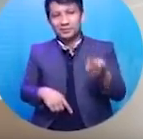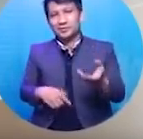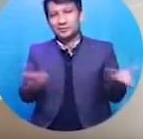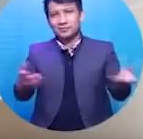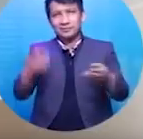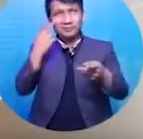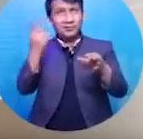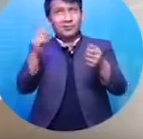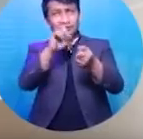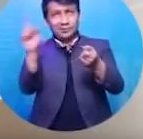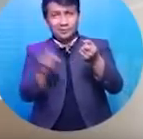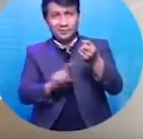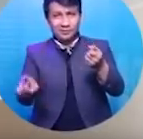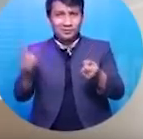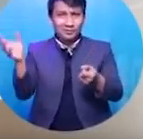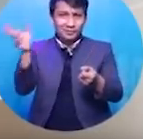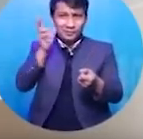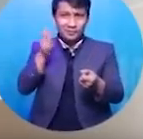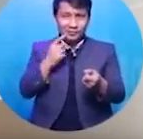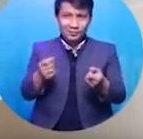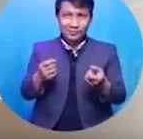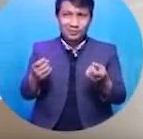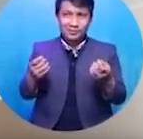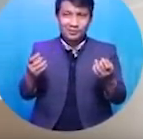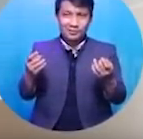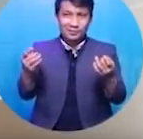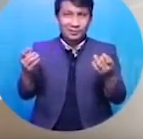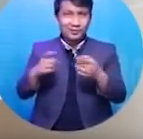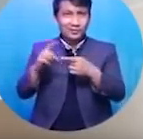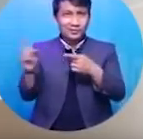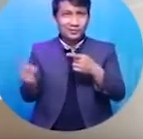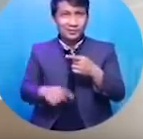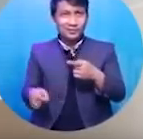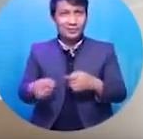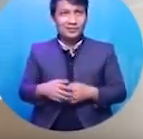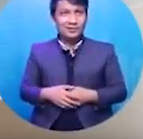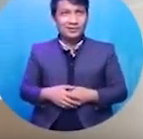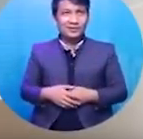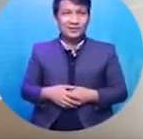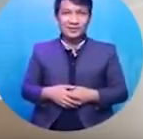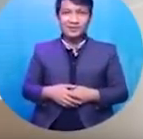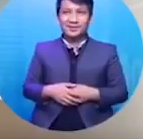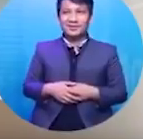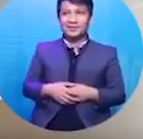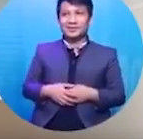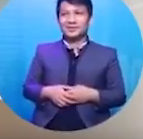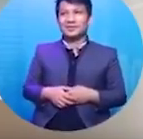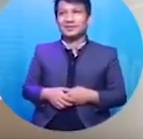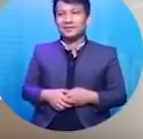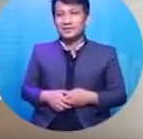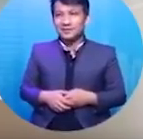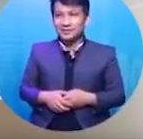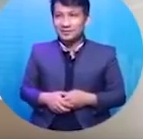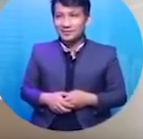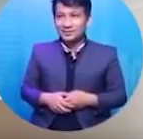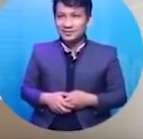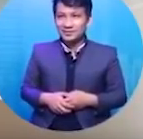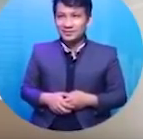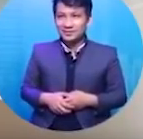ka nakita kidlat, pero sabi ng matatanda, may... Oo po, yung sakay ko. May karga.